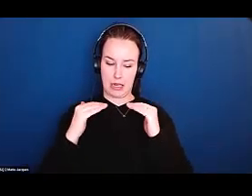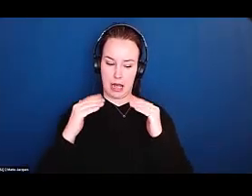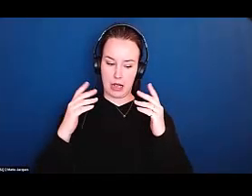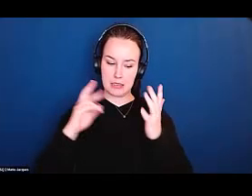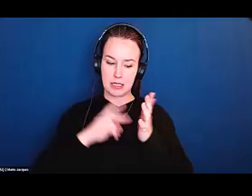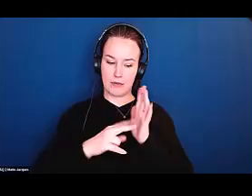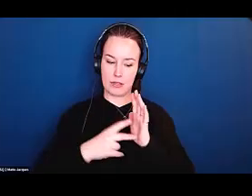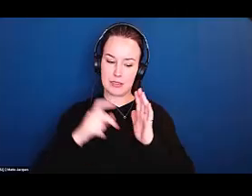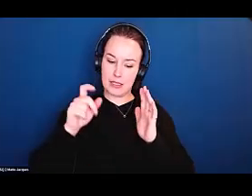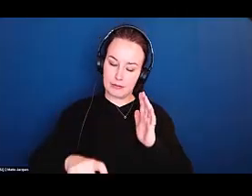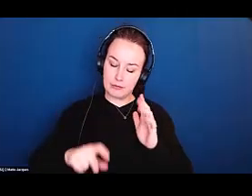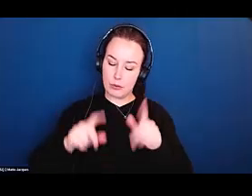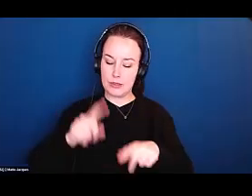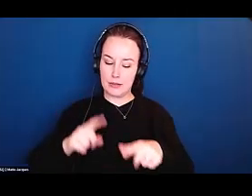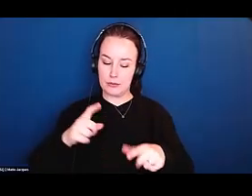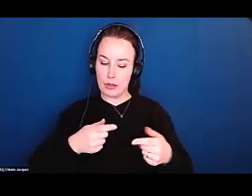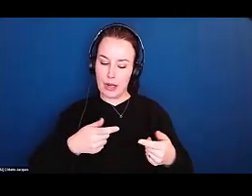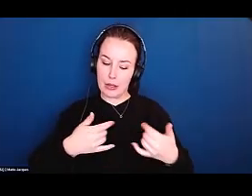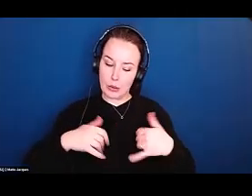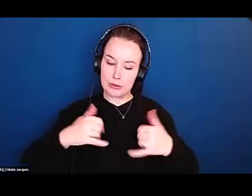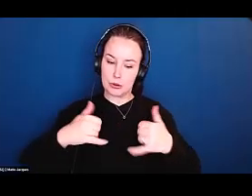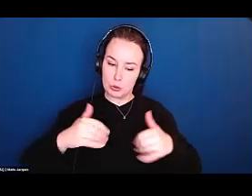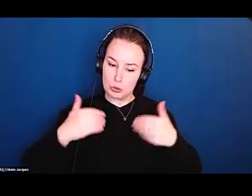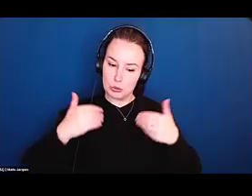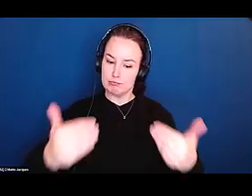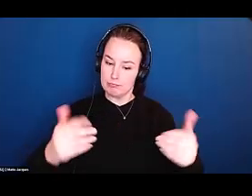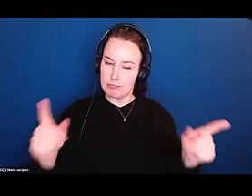que l'on est dans cette tension et qu'on